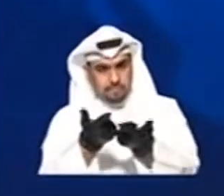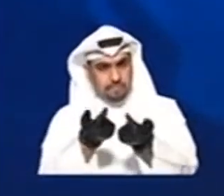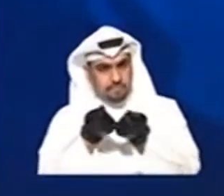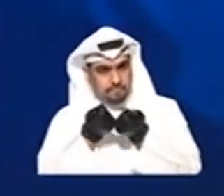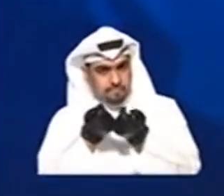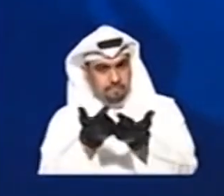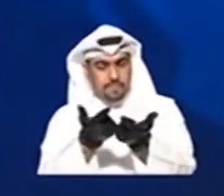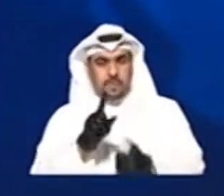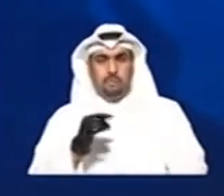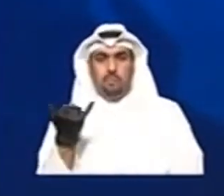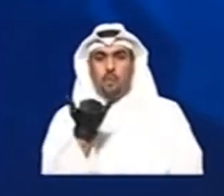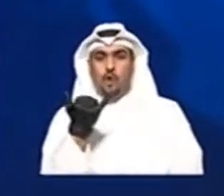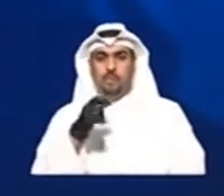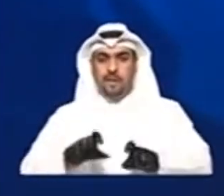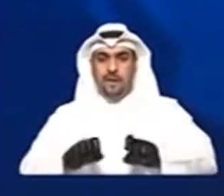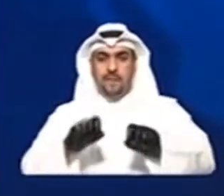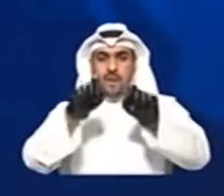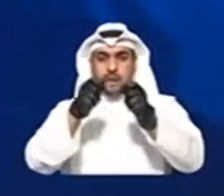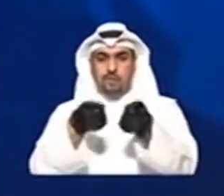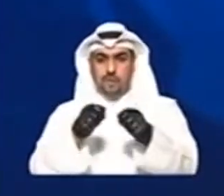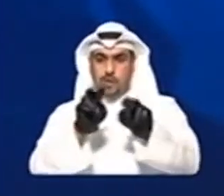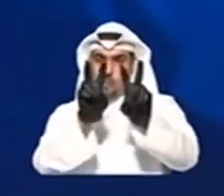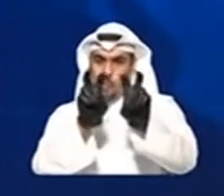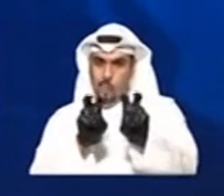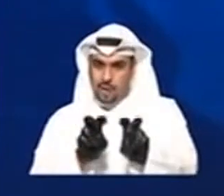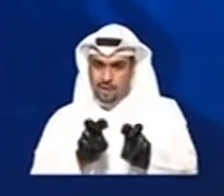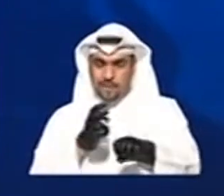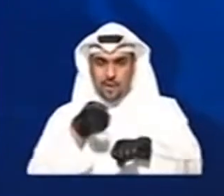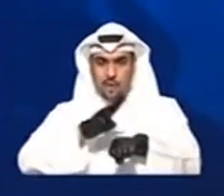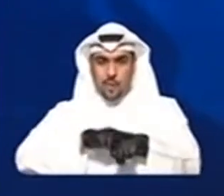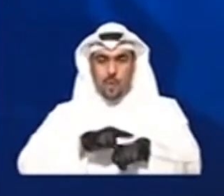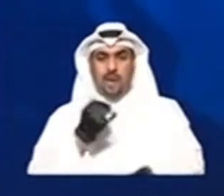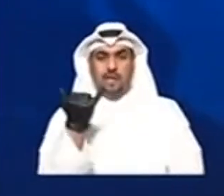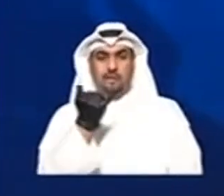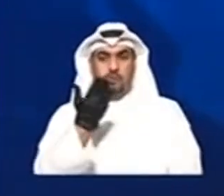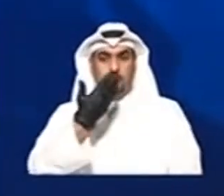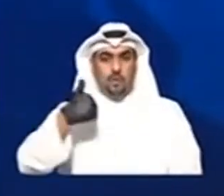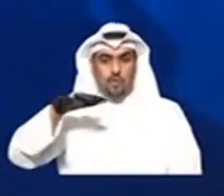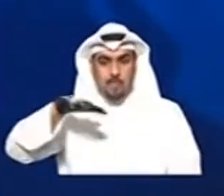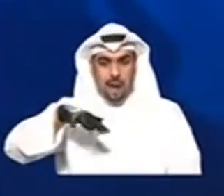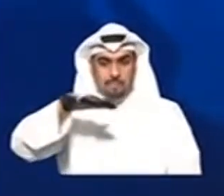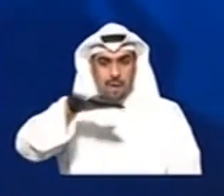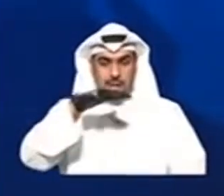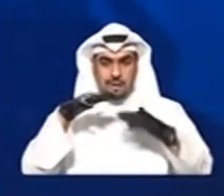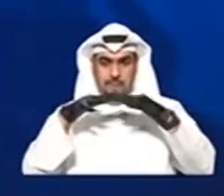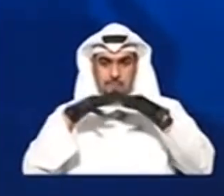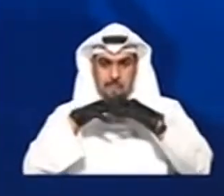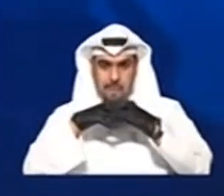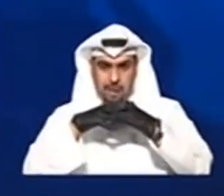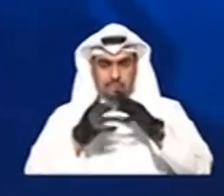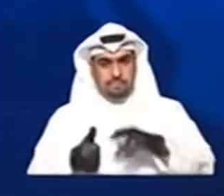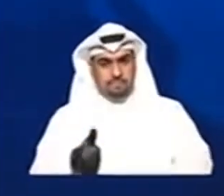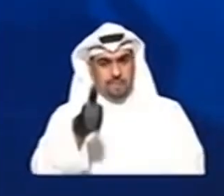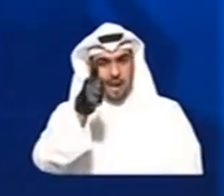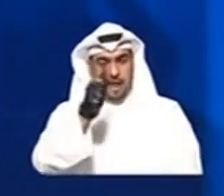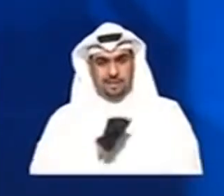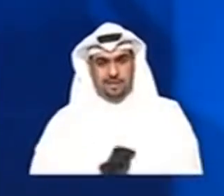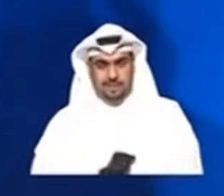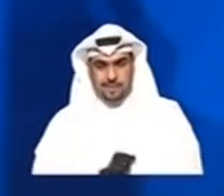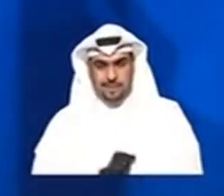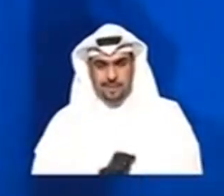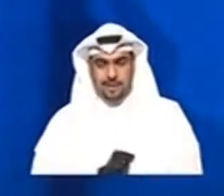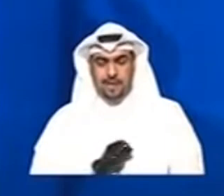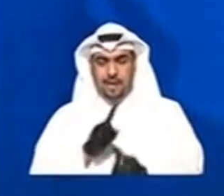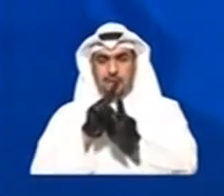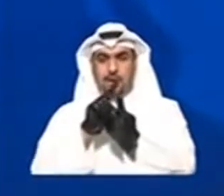الجائحة، وتشدد على أهمية تضافر الجهود الدولية في هذا السياق. وبهذا الصدد أعلن ممثل سمو أمير